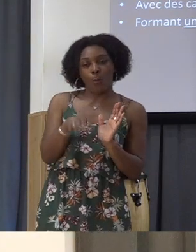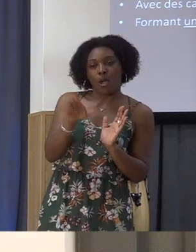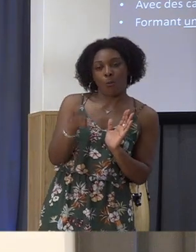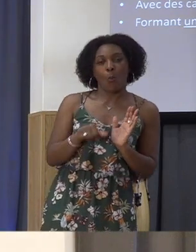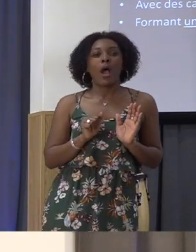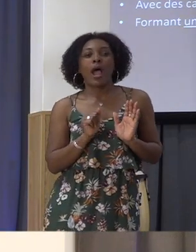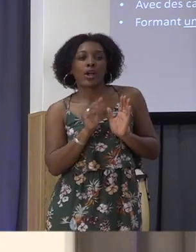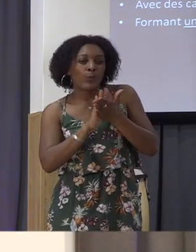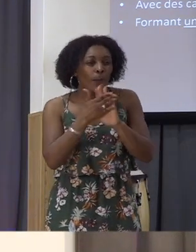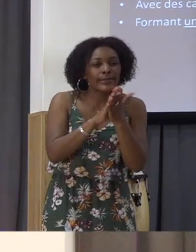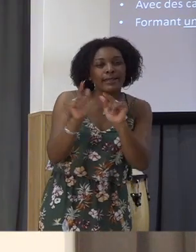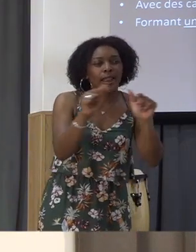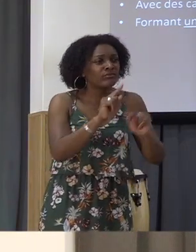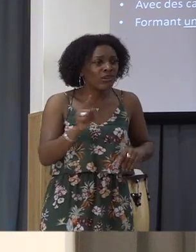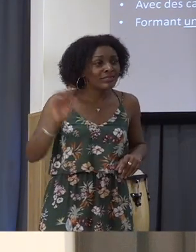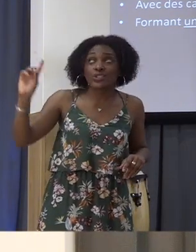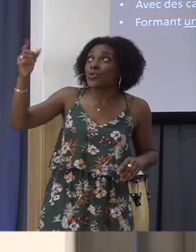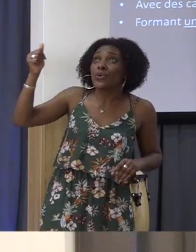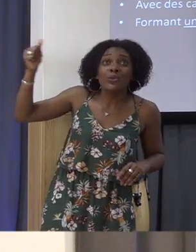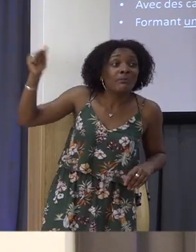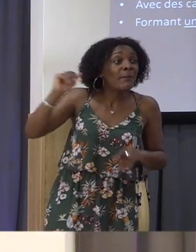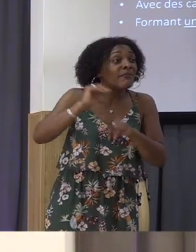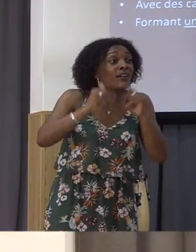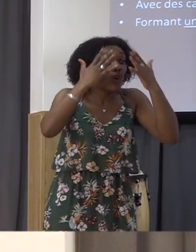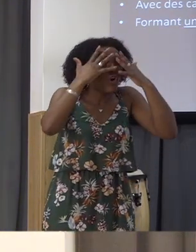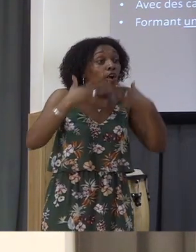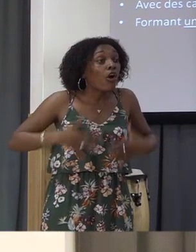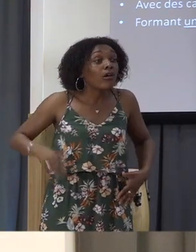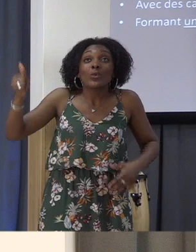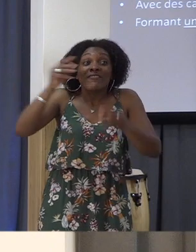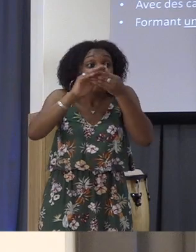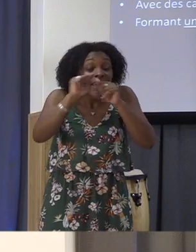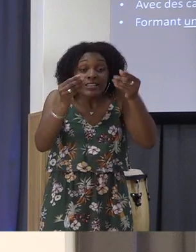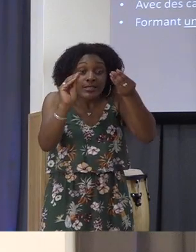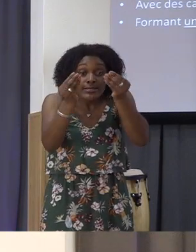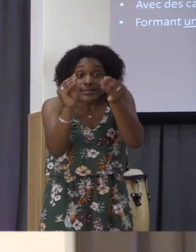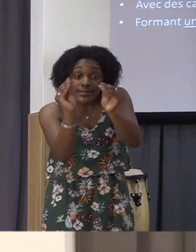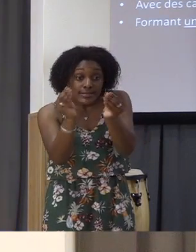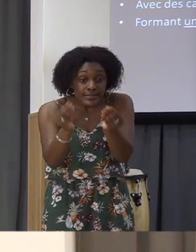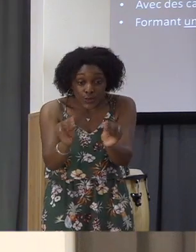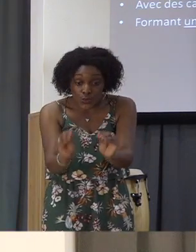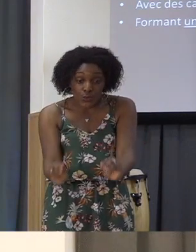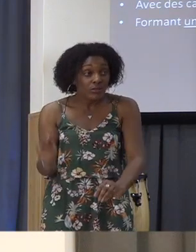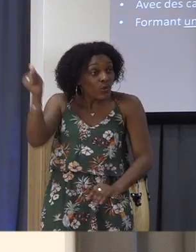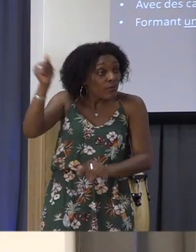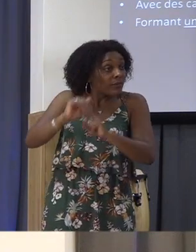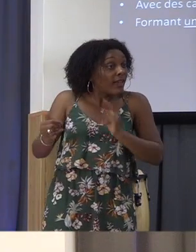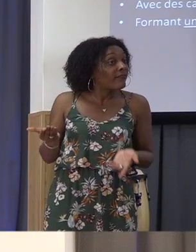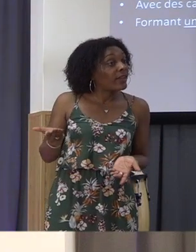Non, c'est Dieu qui a disposé les choses de cette façon. Que le corps soit constitué de plusieurs